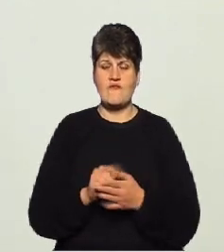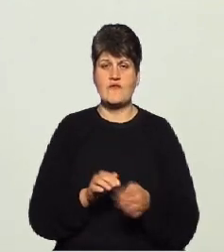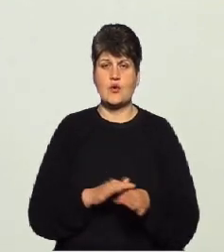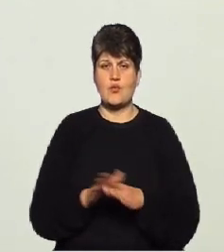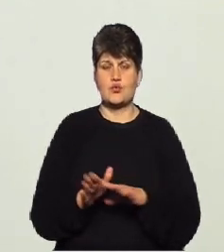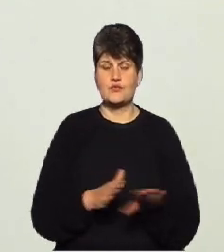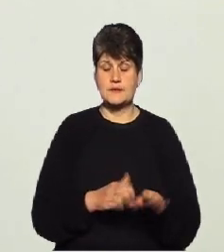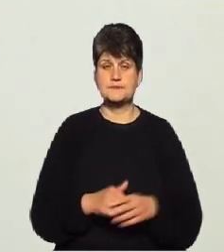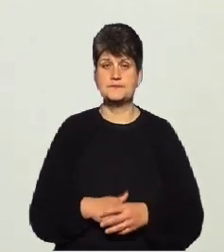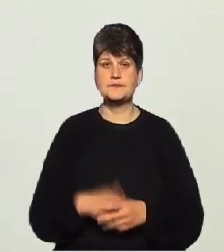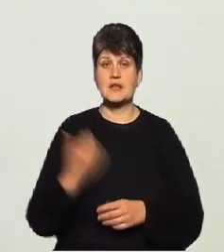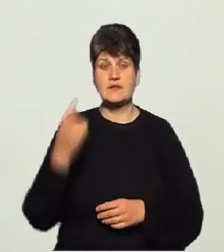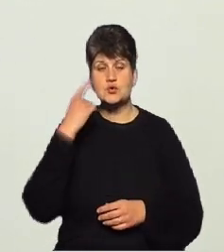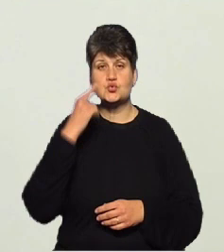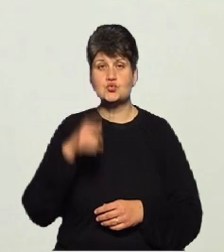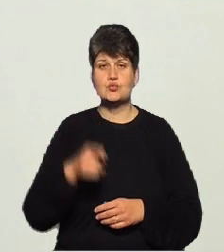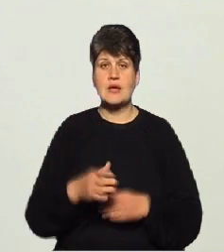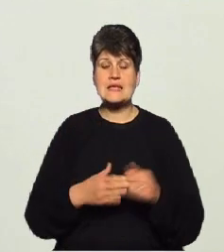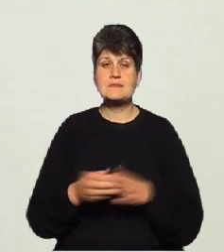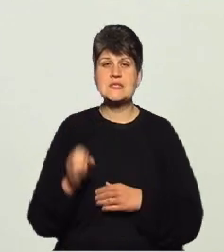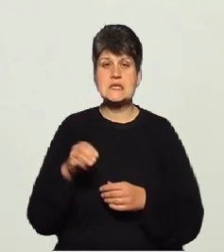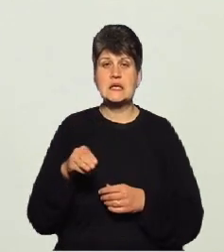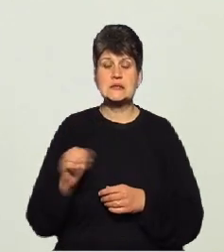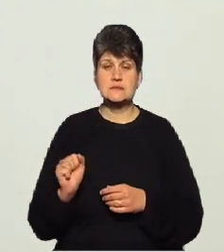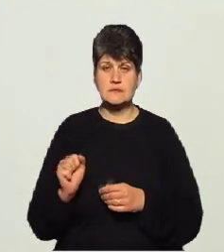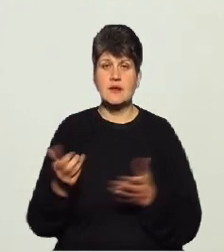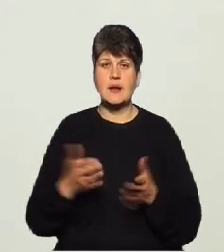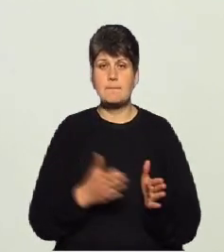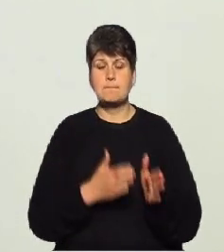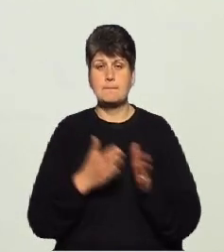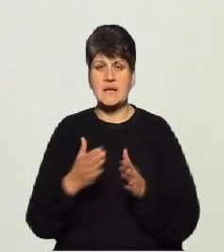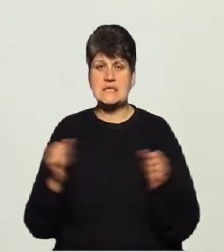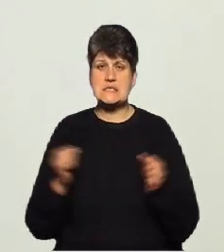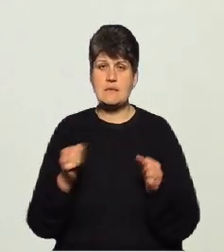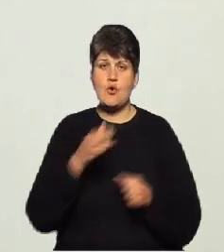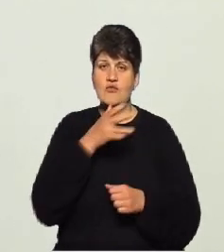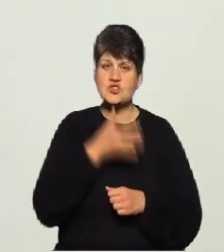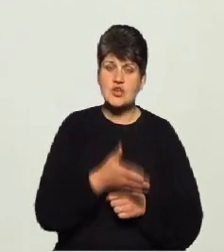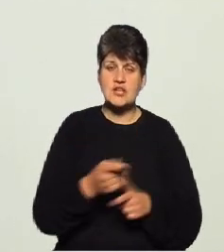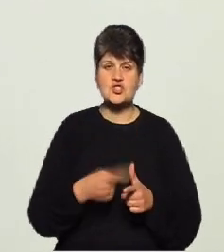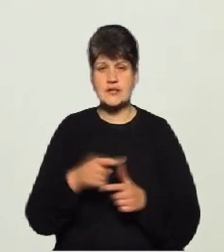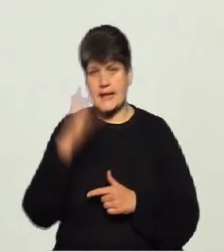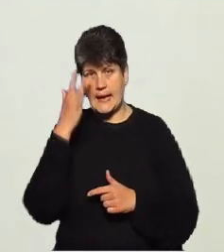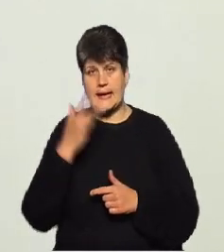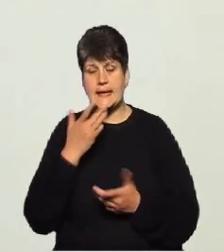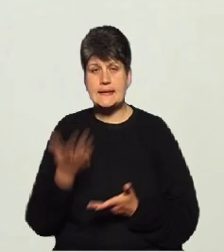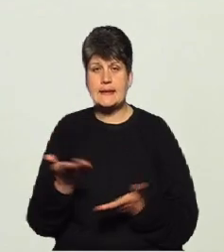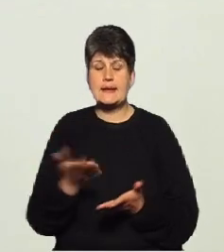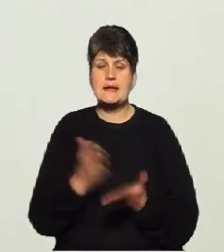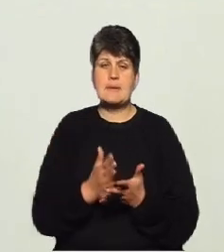думку, як фахівця, який перехід на зимовий час чи на літній, який є більш наближений до